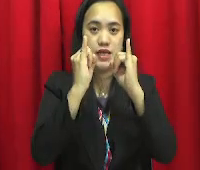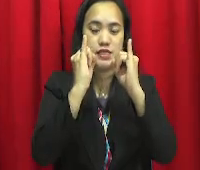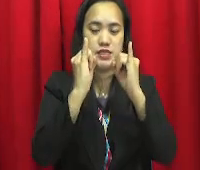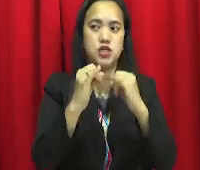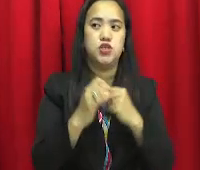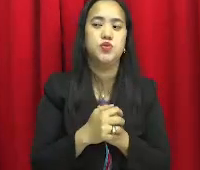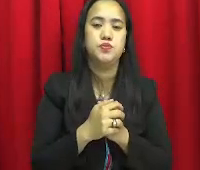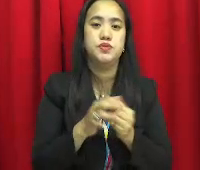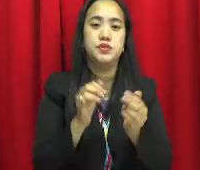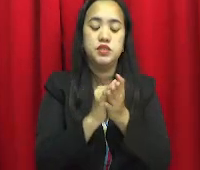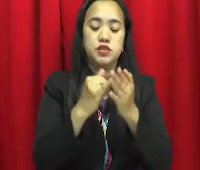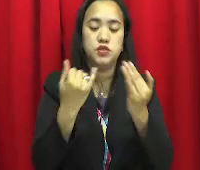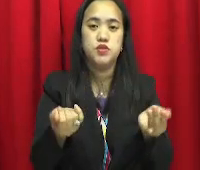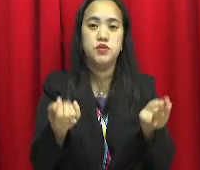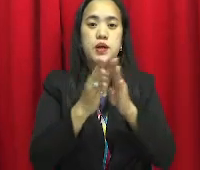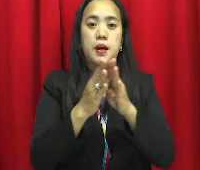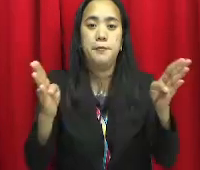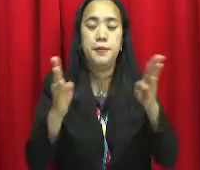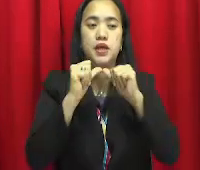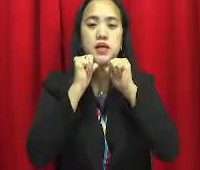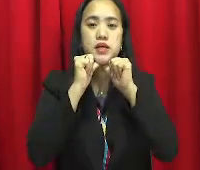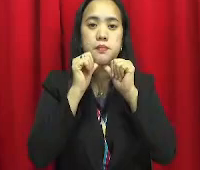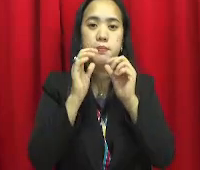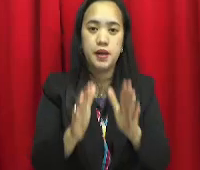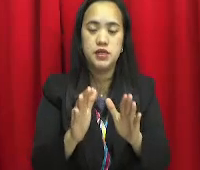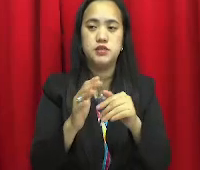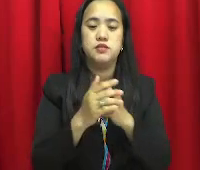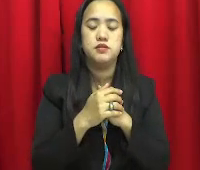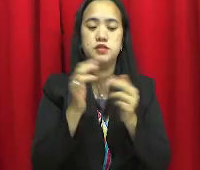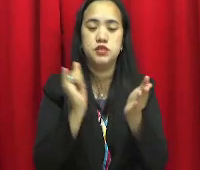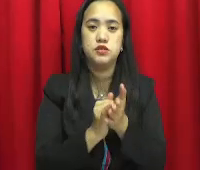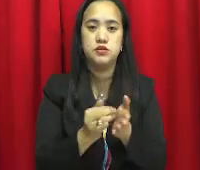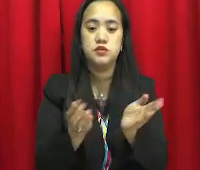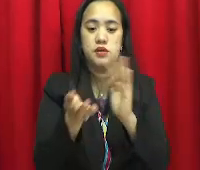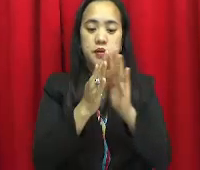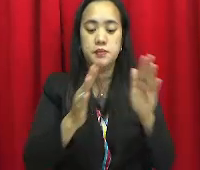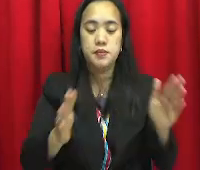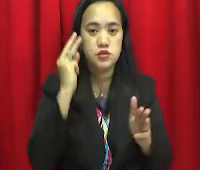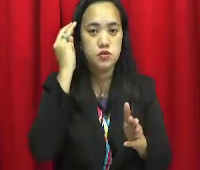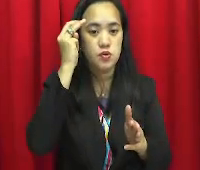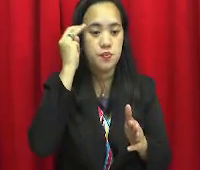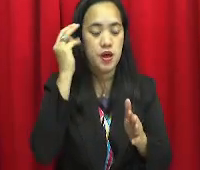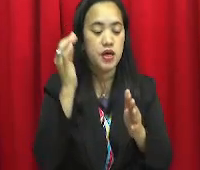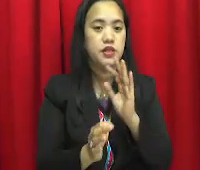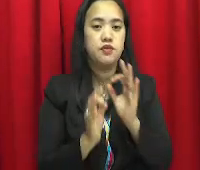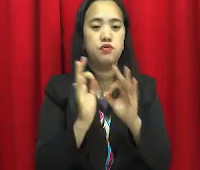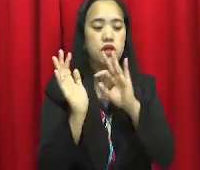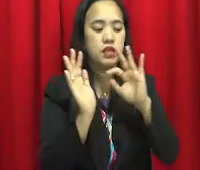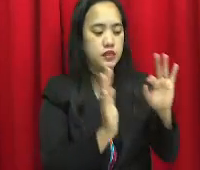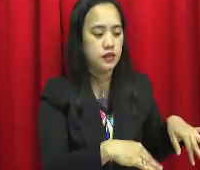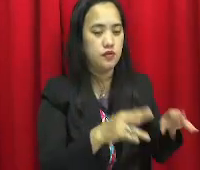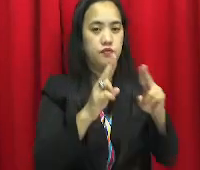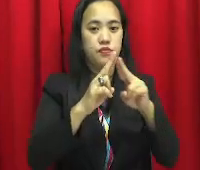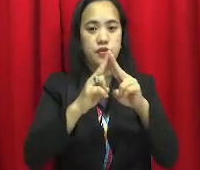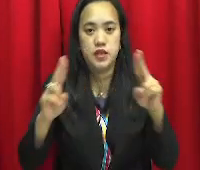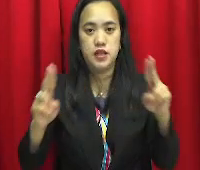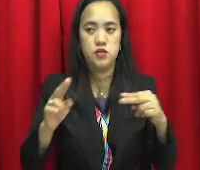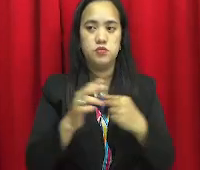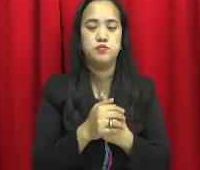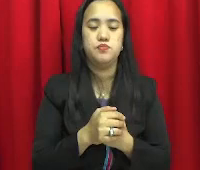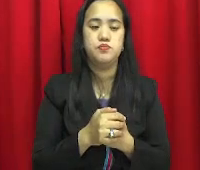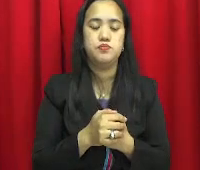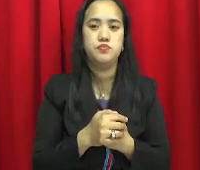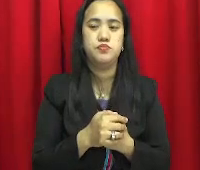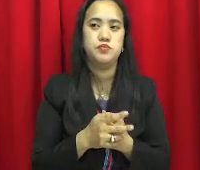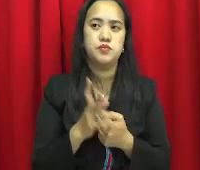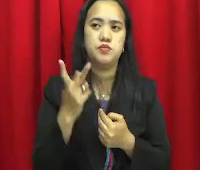lang, malaking blessing na yung magkaroon ka ng peace of mind na kapag lumabas yung anak mo, alam mo sigurado na hindi siya gagawa ng kung